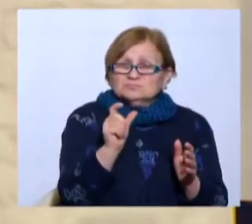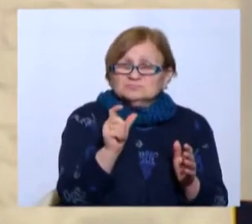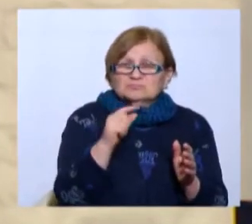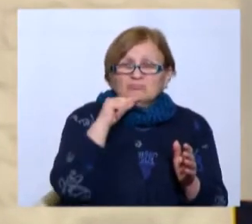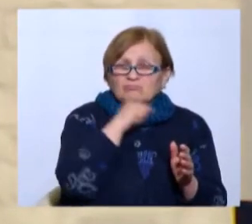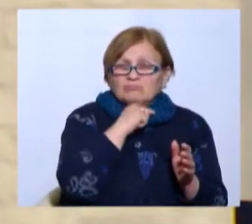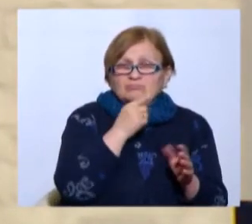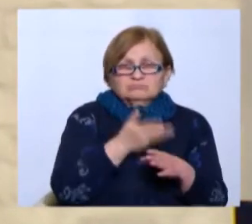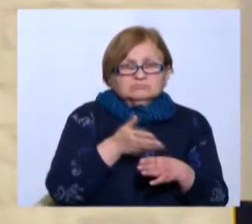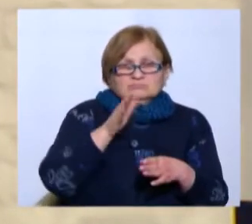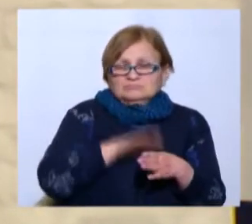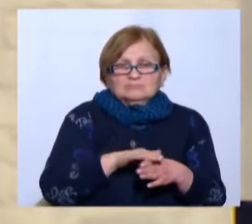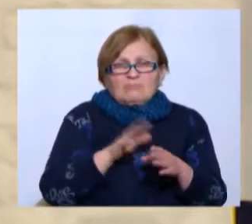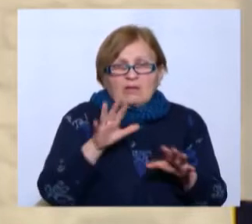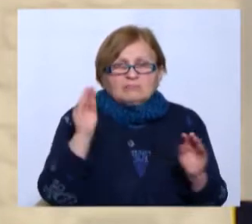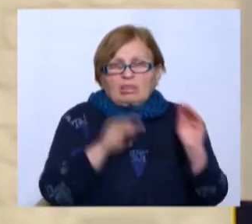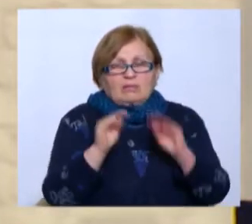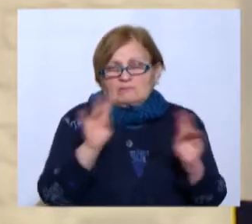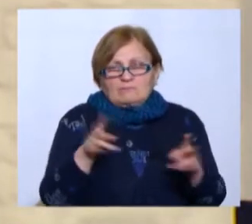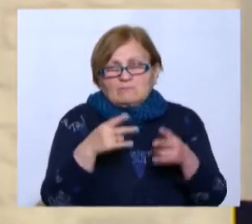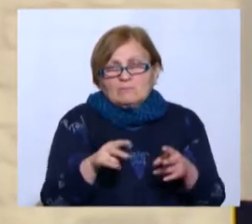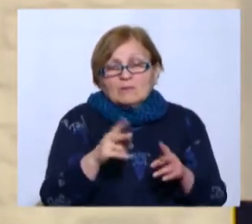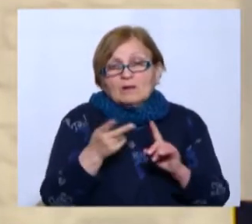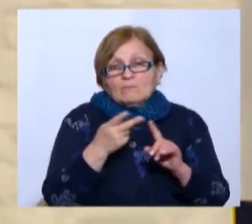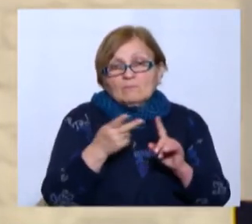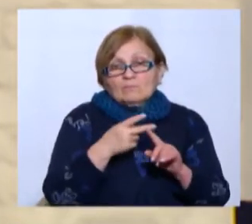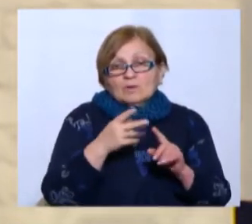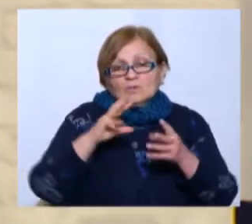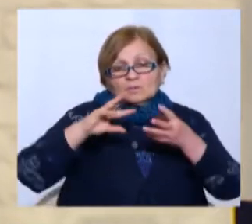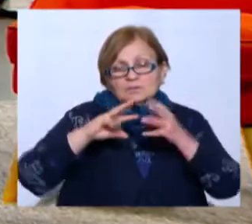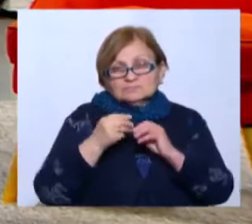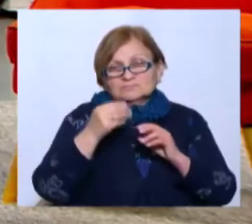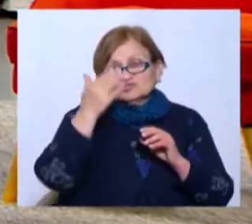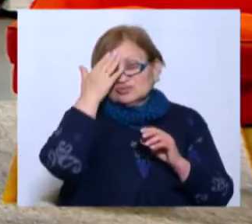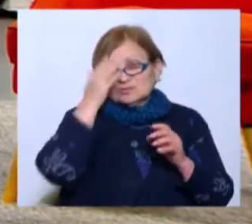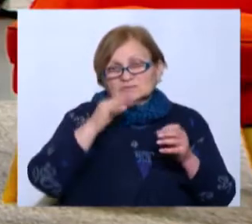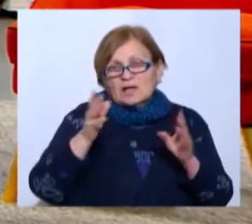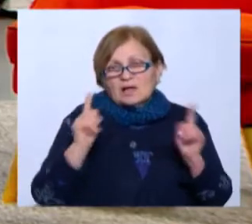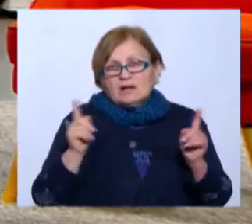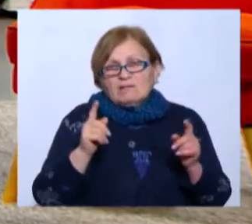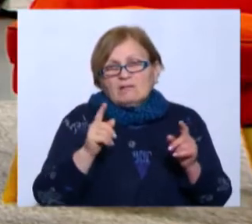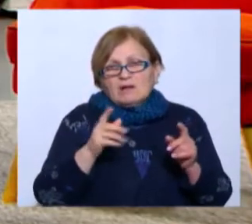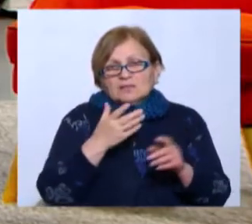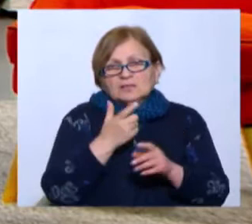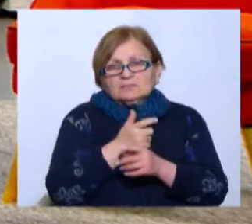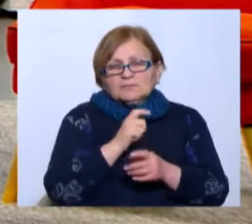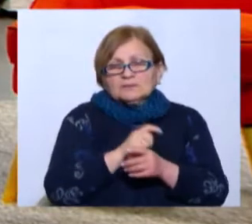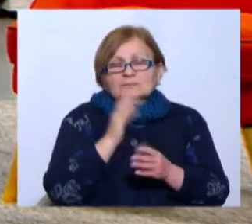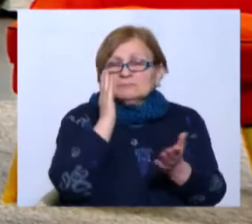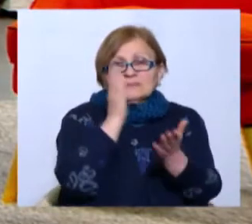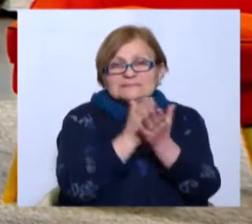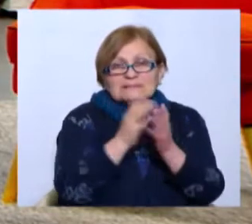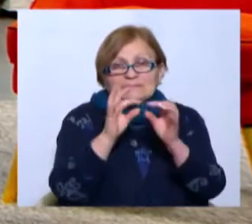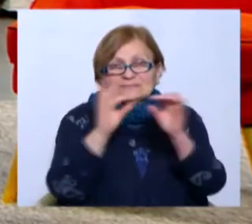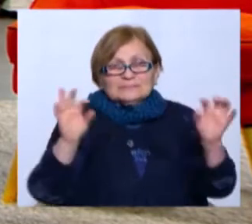არ გადავტვირთავთ ტექსტს. მეორე, შინაარსის პერიფრაზი. თუ კი ტექსტში არ მოგვეპოვება პირდაპირი ფრაზა,